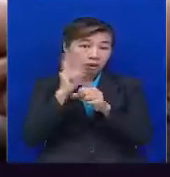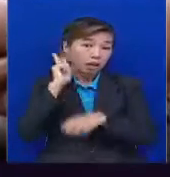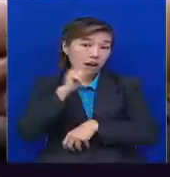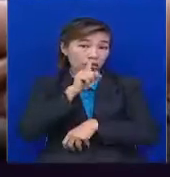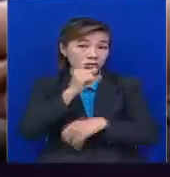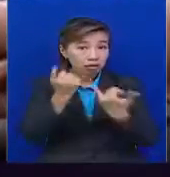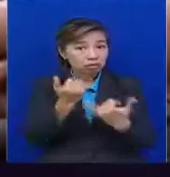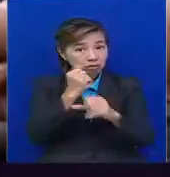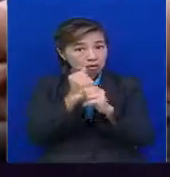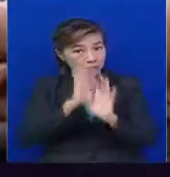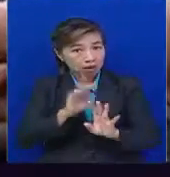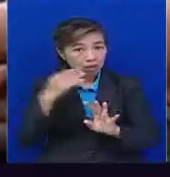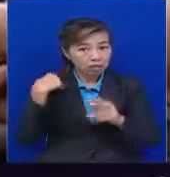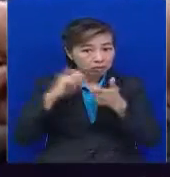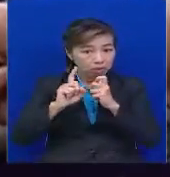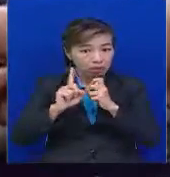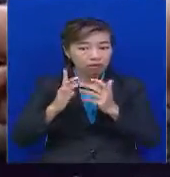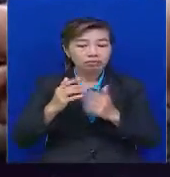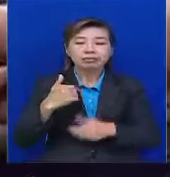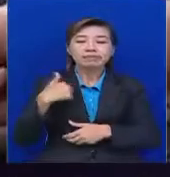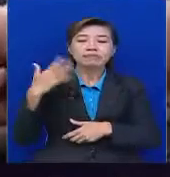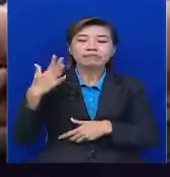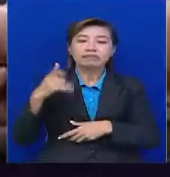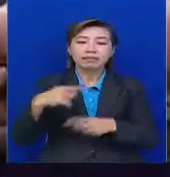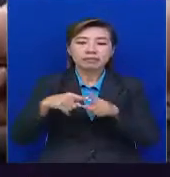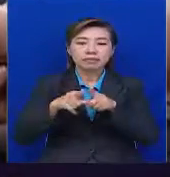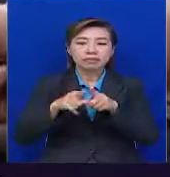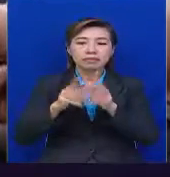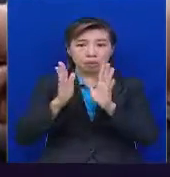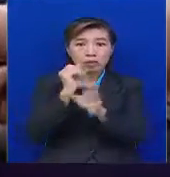แต่ที่ ผ่ านมาเหม ือ นก ับ ว่าเวลาเราทำอะไรส ัก คร ั้ ง พอ เจอแบบน ี้ ก็ จะ ต้อง ตรว จใจ ไว้ก่อนอ๋อไม่หรอกครับไม่ถอนแล้วครับ